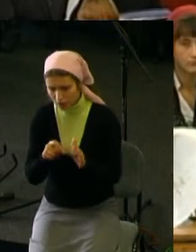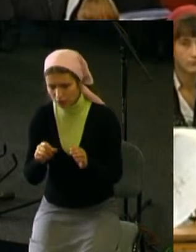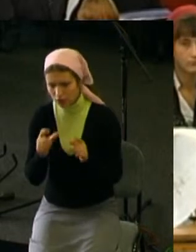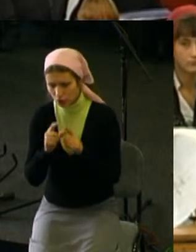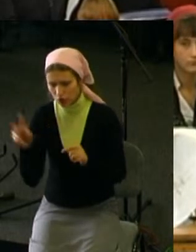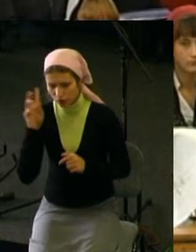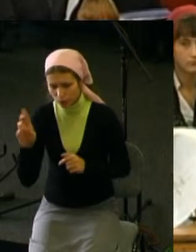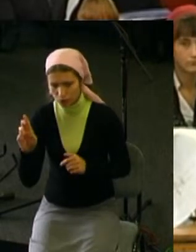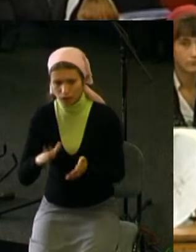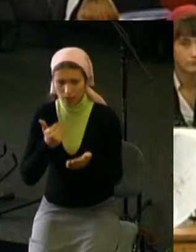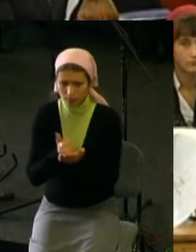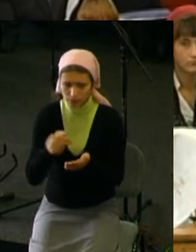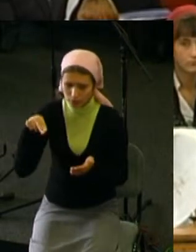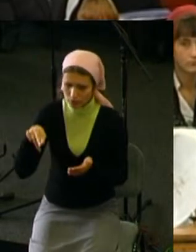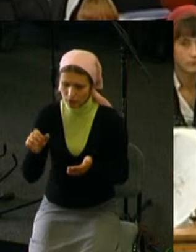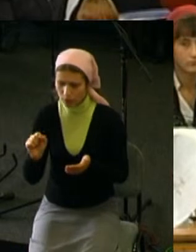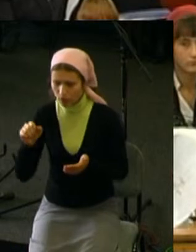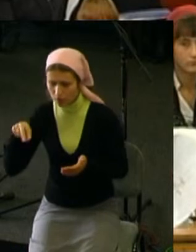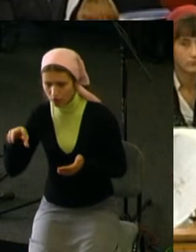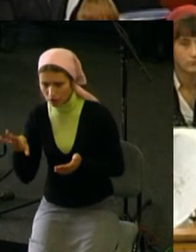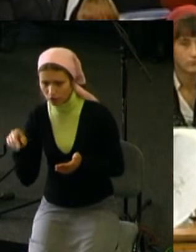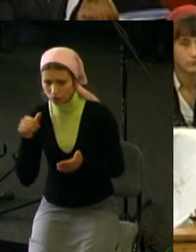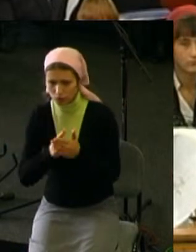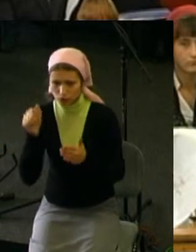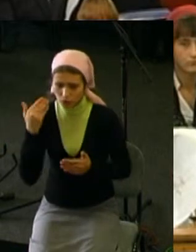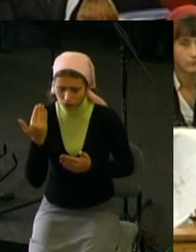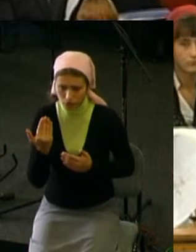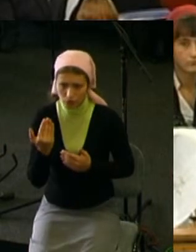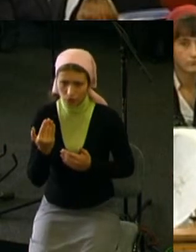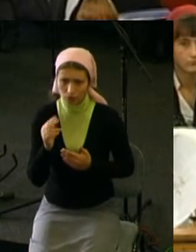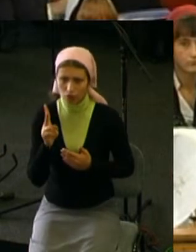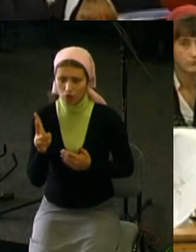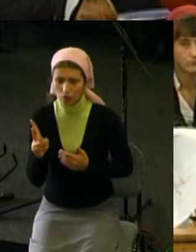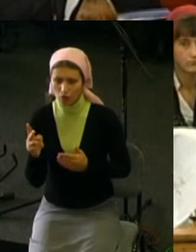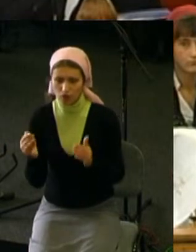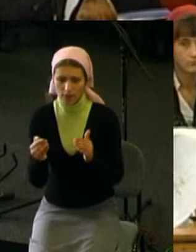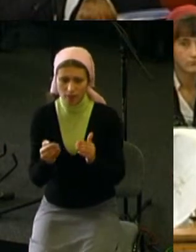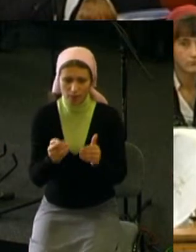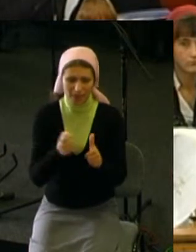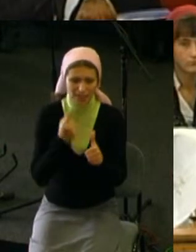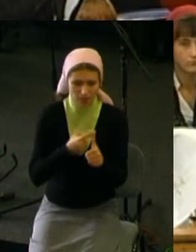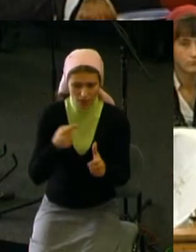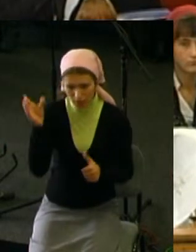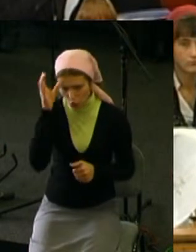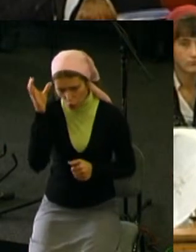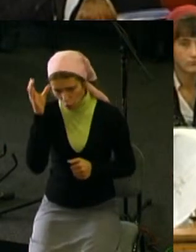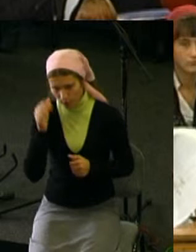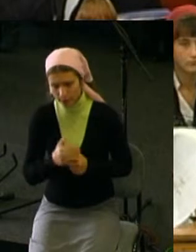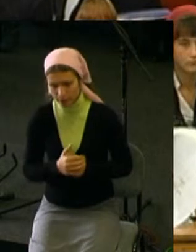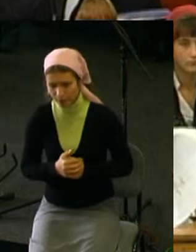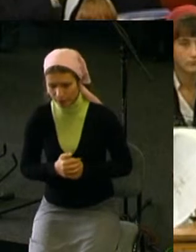слова Божого апостол Павло задає до тих хто він тих кому кого він називає розумними